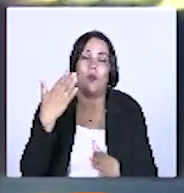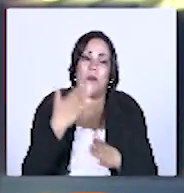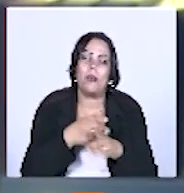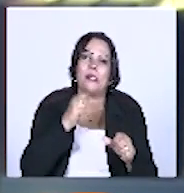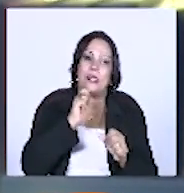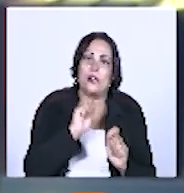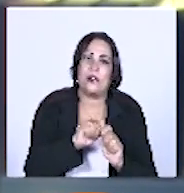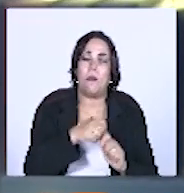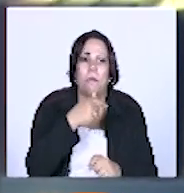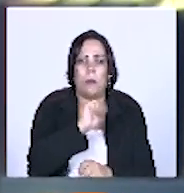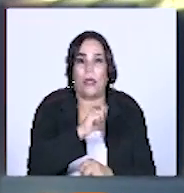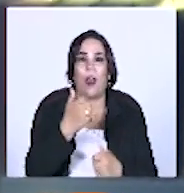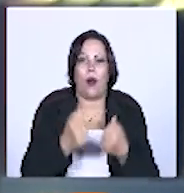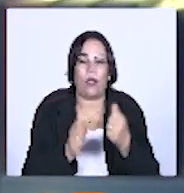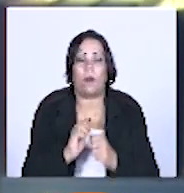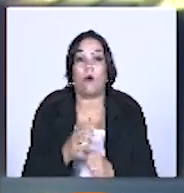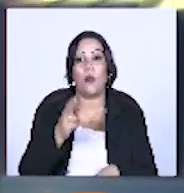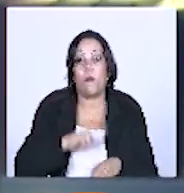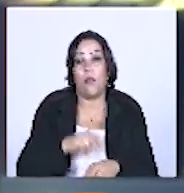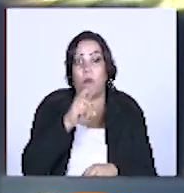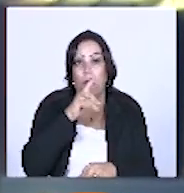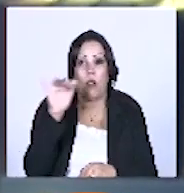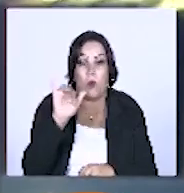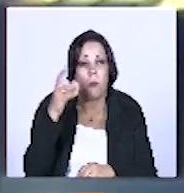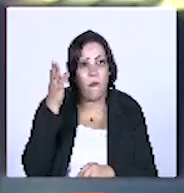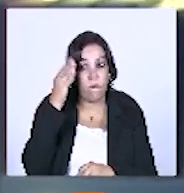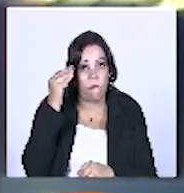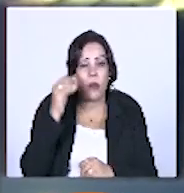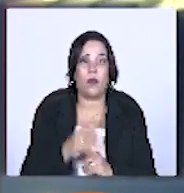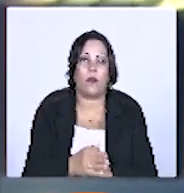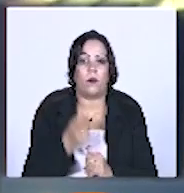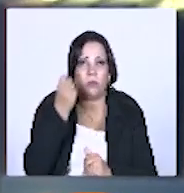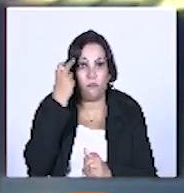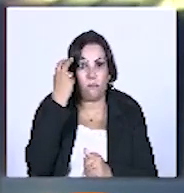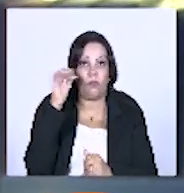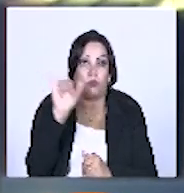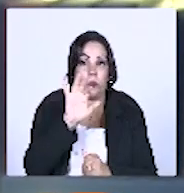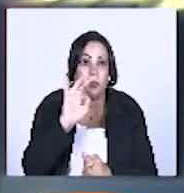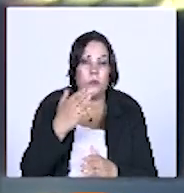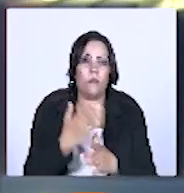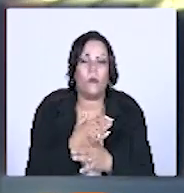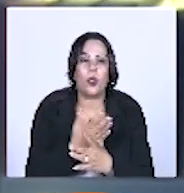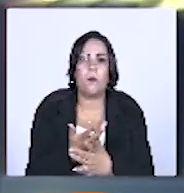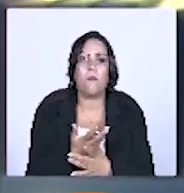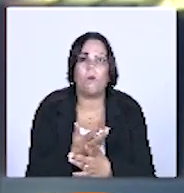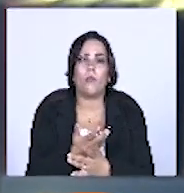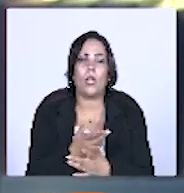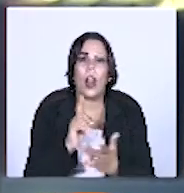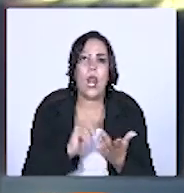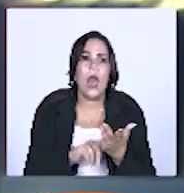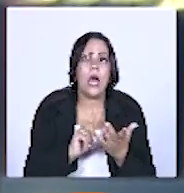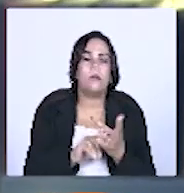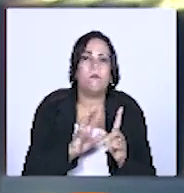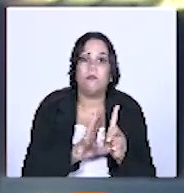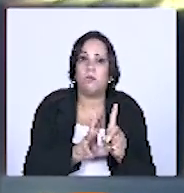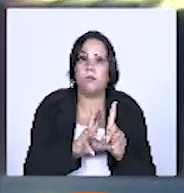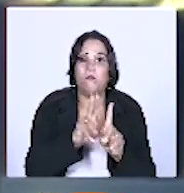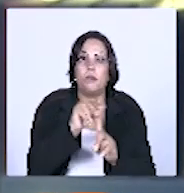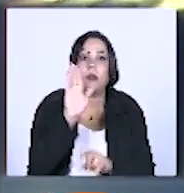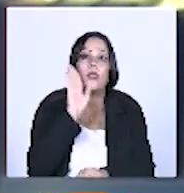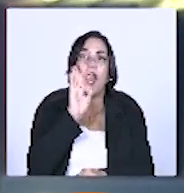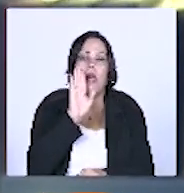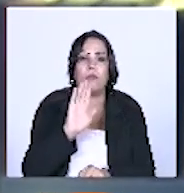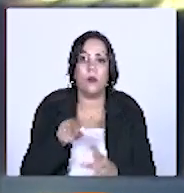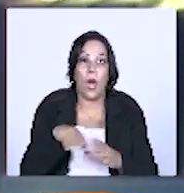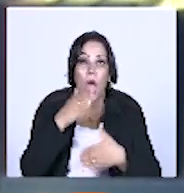اخره ايضا اشار الى فكره مهمه جدا هي مساله تطوير التعليم يعني مساله تطوير التعليم مش بناء مدارس